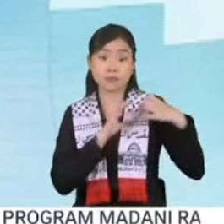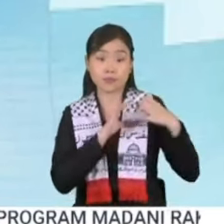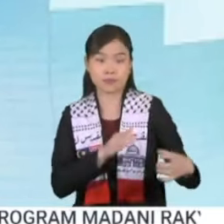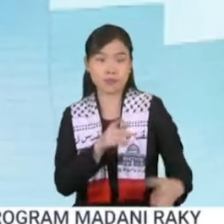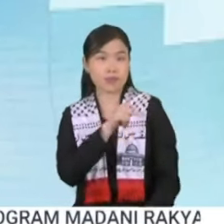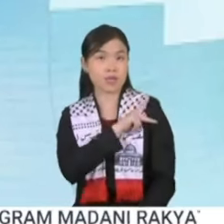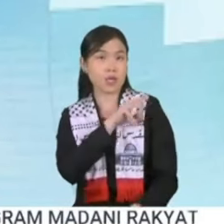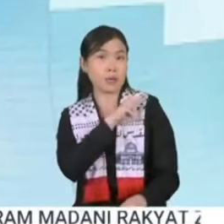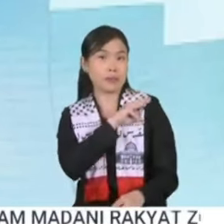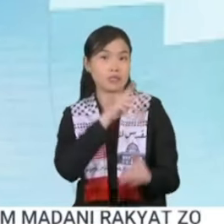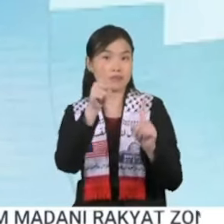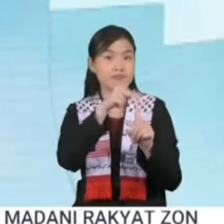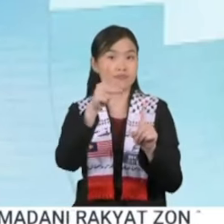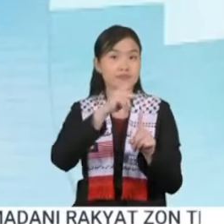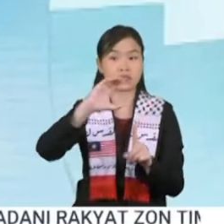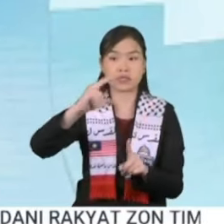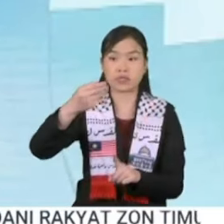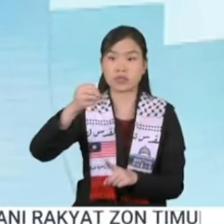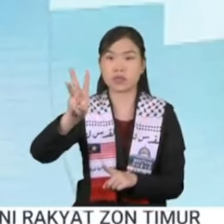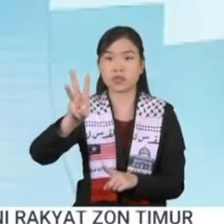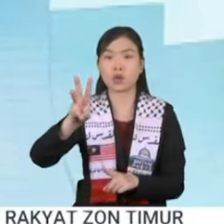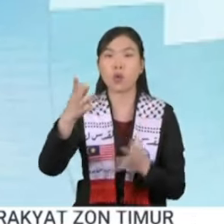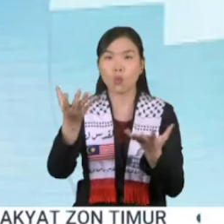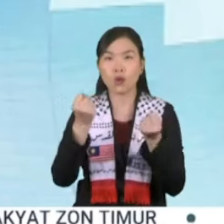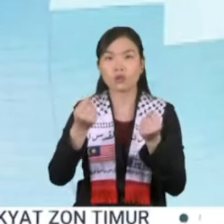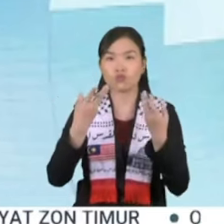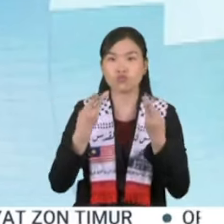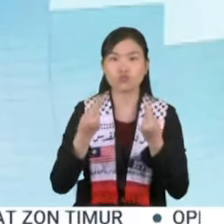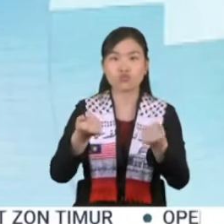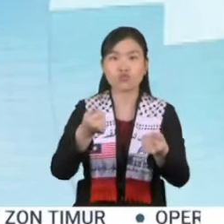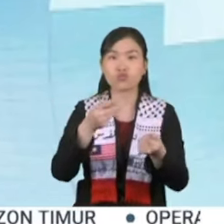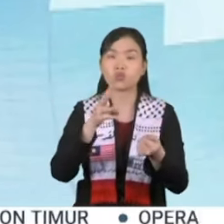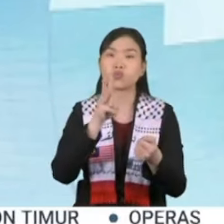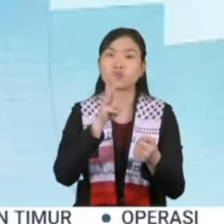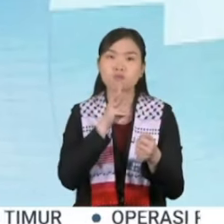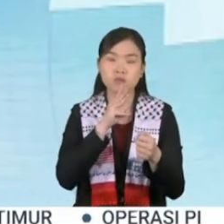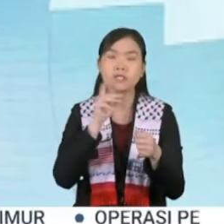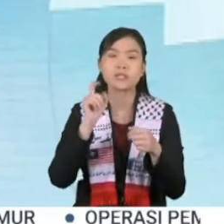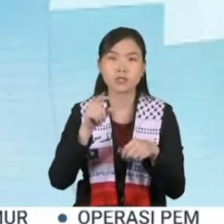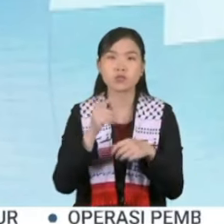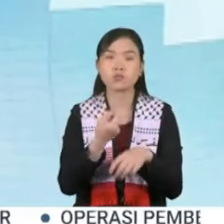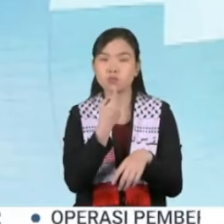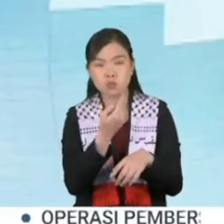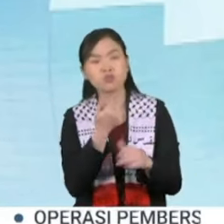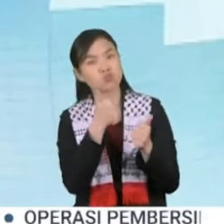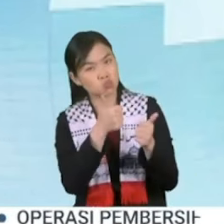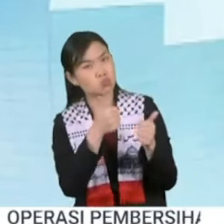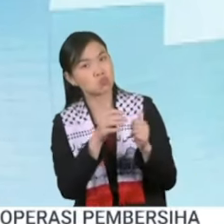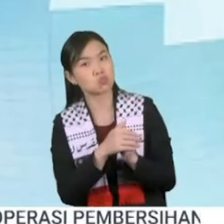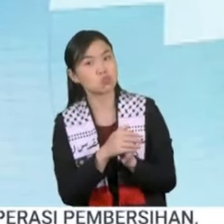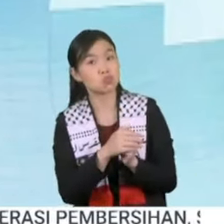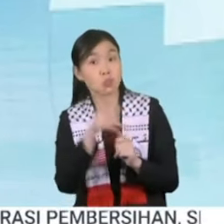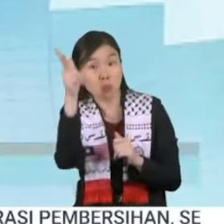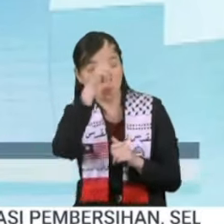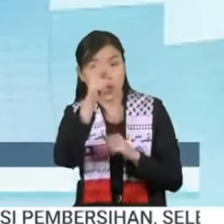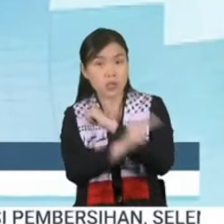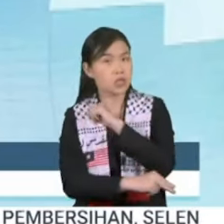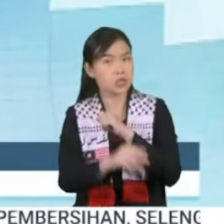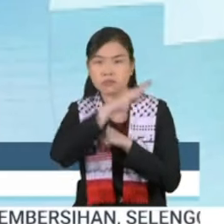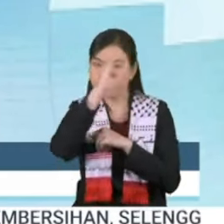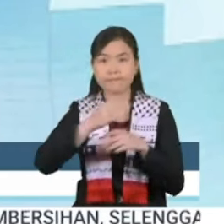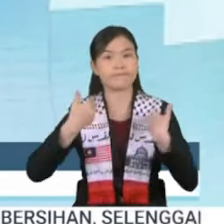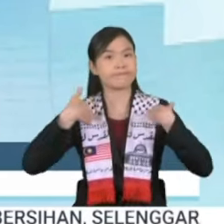Komitmen Ketua Menteri Pulau Pinang Chow Kon Yeo dalam menyelesaikan isu air harus diberi pujian. Malah kerajaan negeri juga dilihat tidak lepas